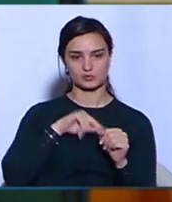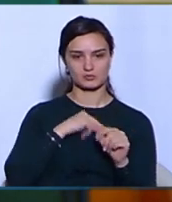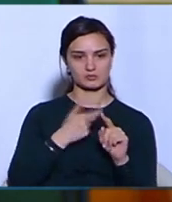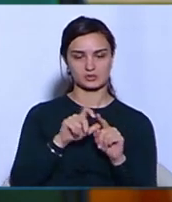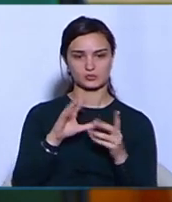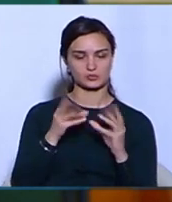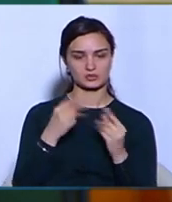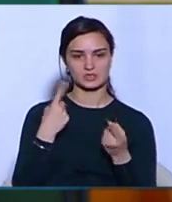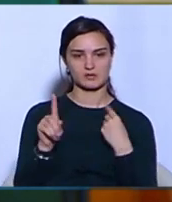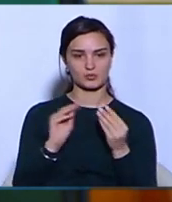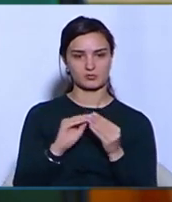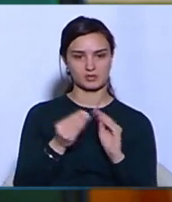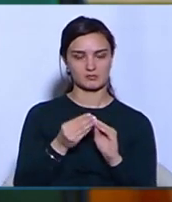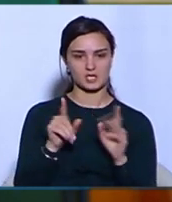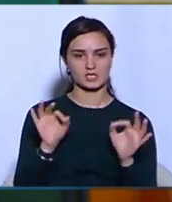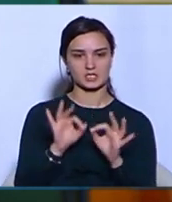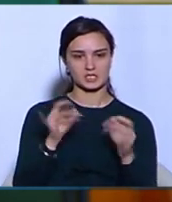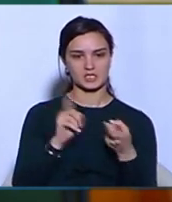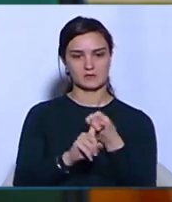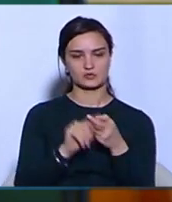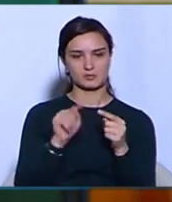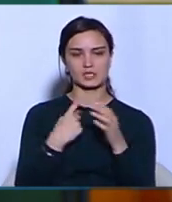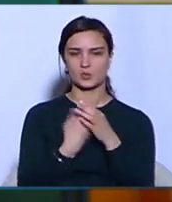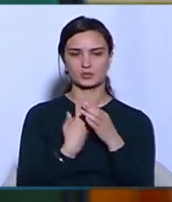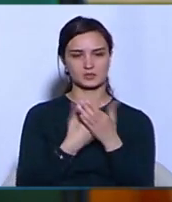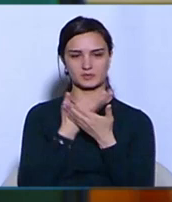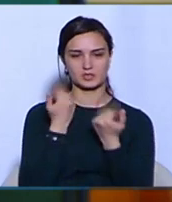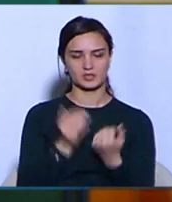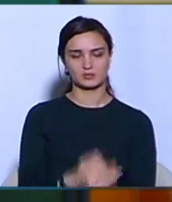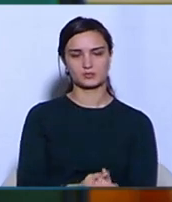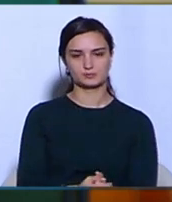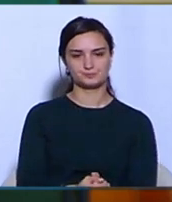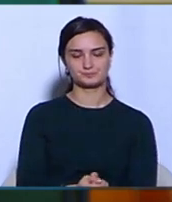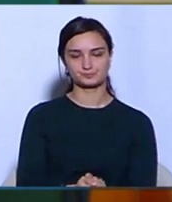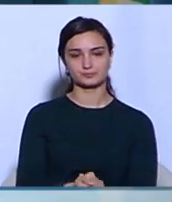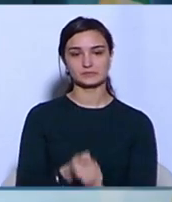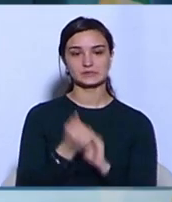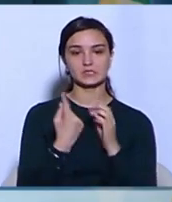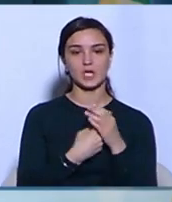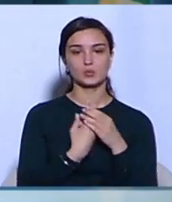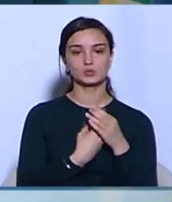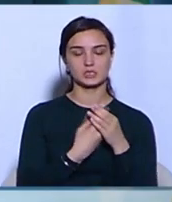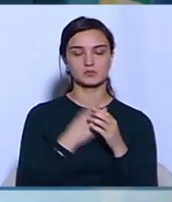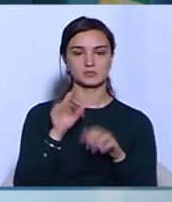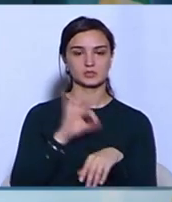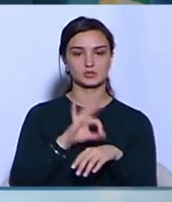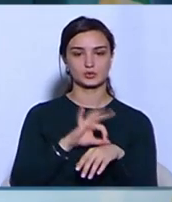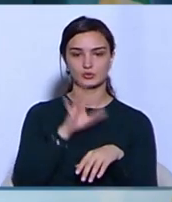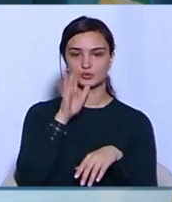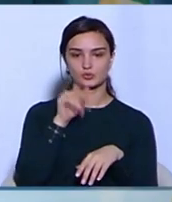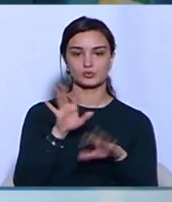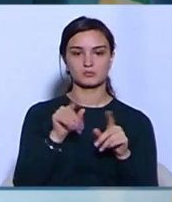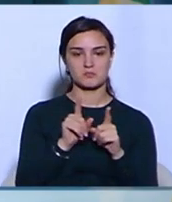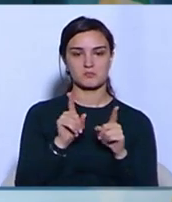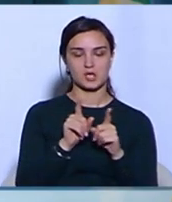სხვა პრობლემაა და არანაირი კავშირი მას აუტიზმის სპექტრის აშლილობასთან არ აქვს. აუტიზმის სპექტრის აშლილობის დროს